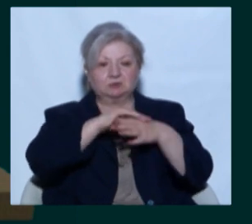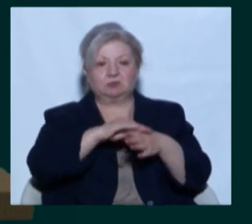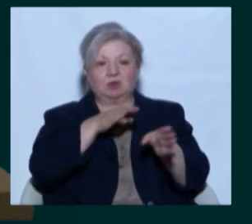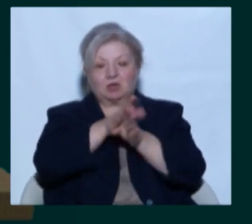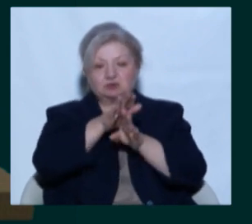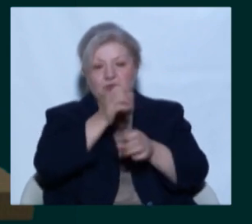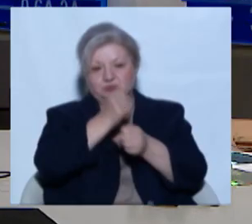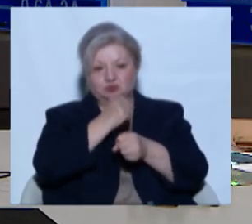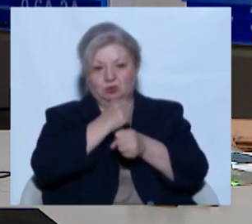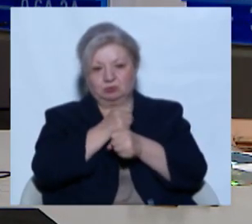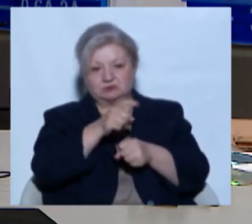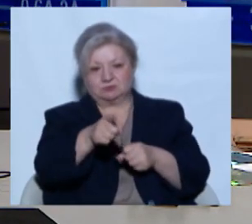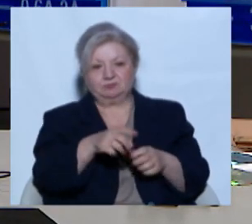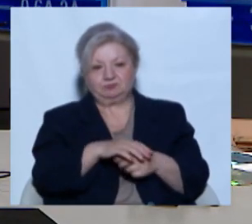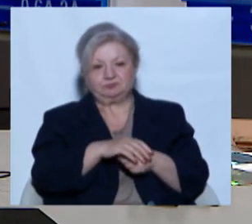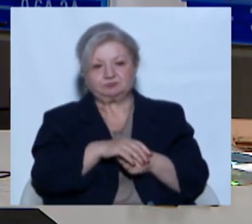ასრულებს მუშაობას.